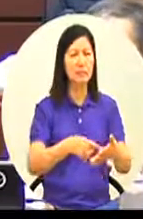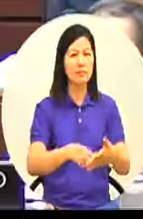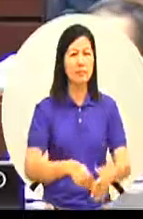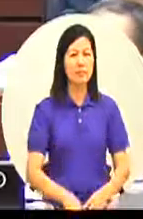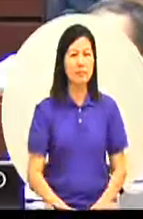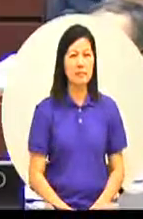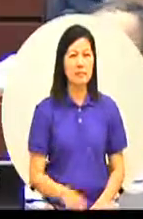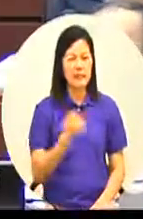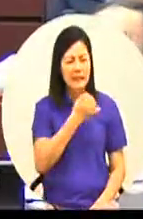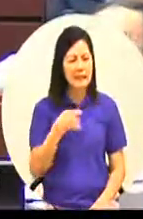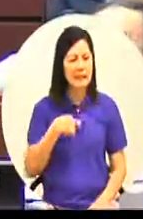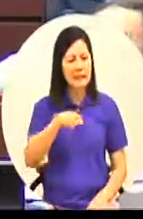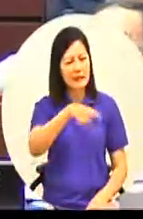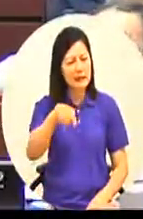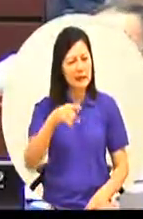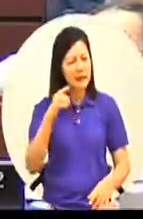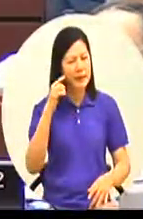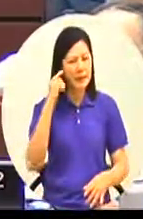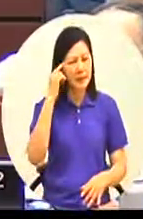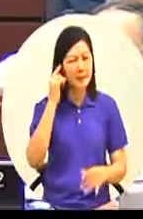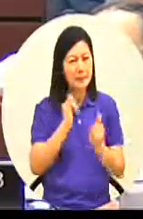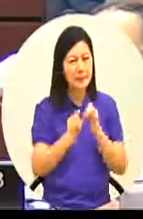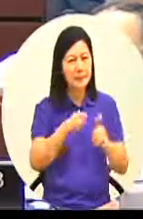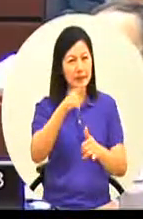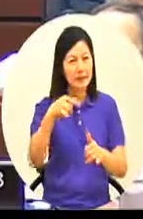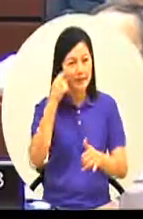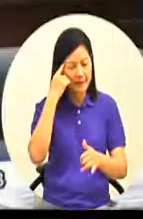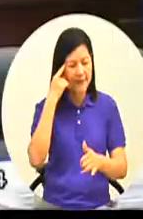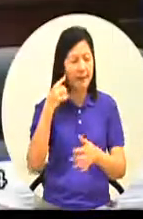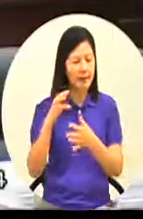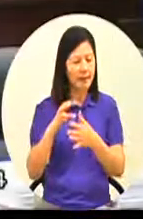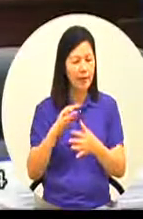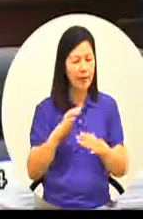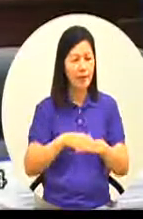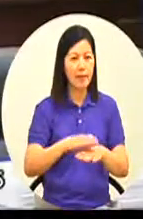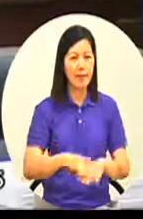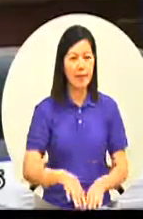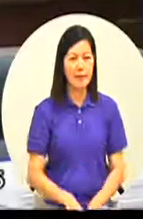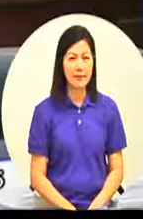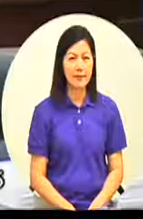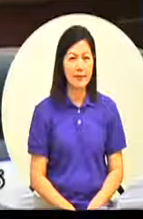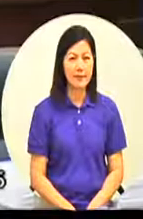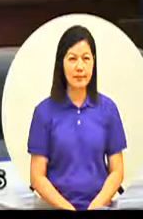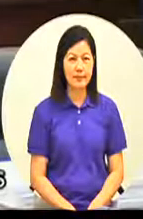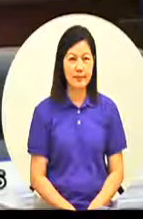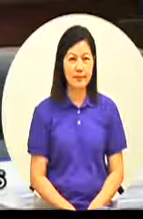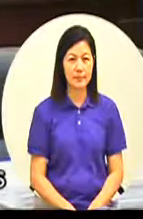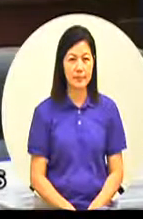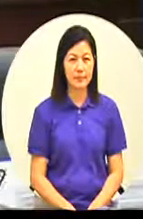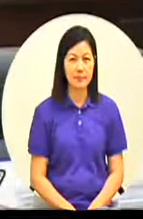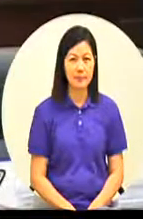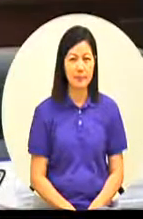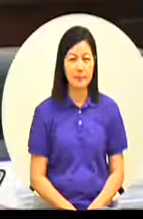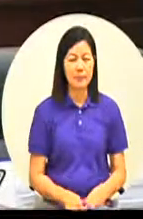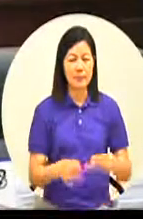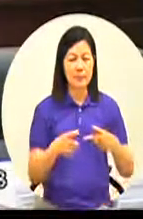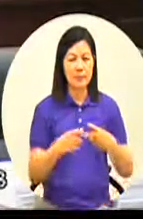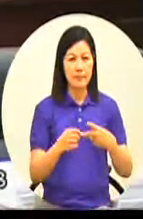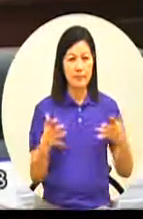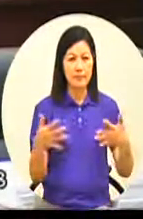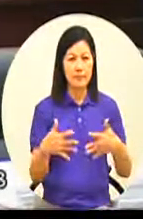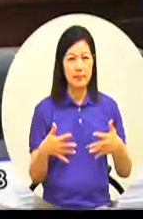家会联想哈，这个。 对，好，那主委大概是这样，那请坐哈。那第二个问题，我讲到